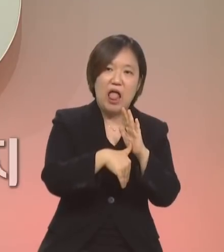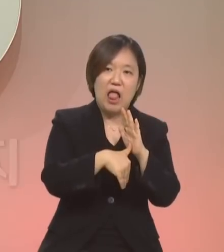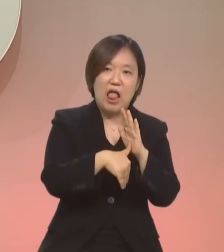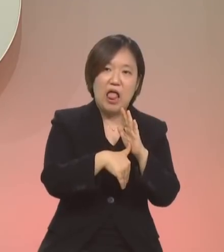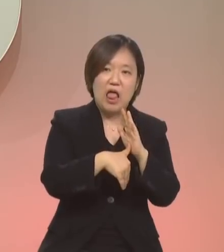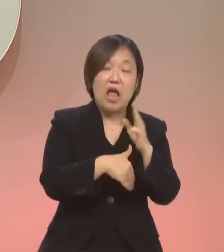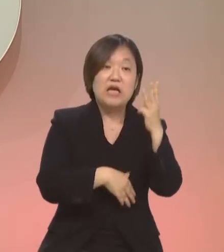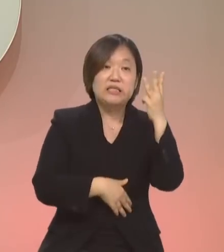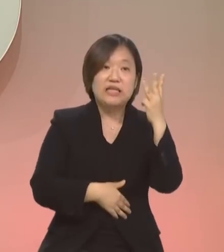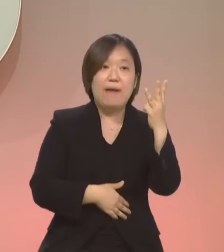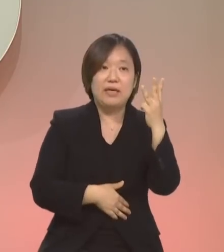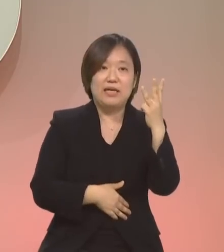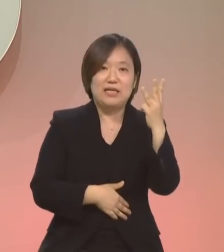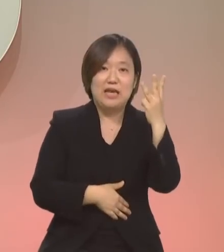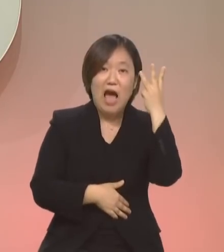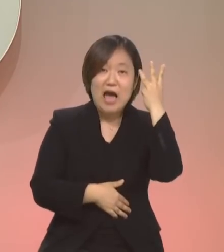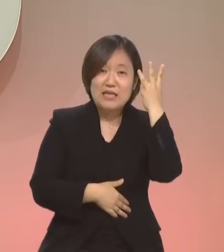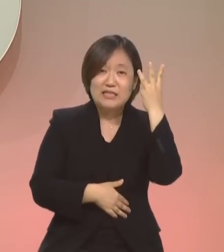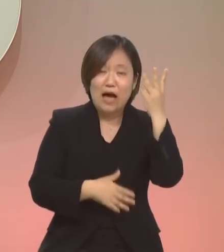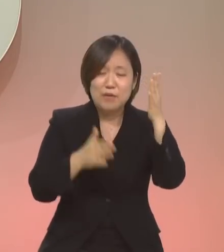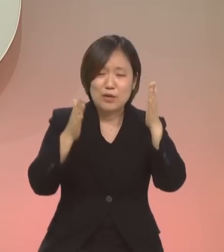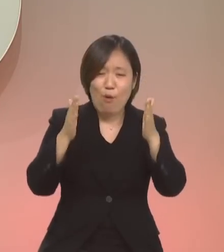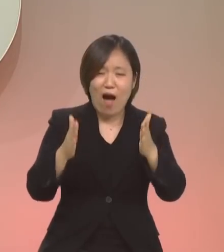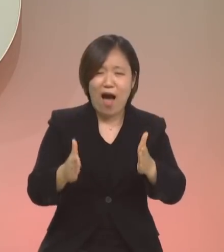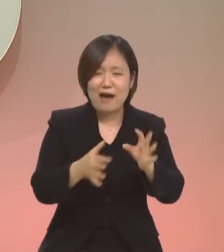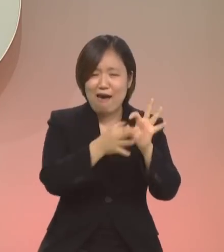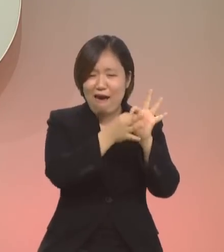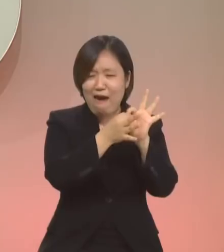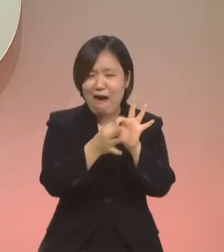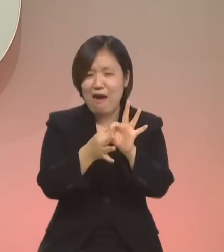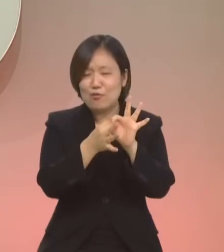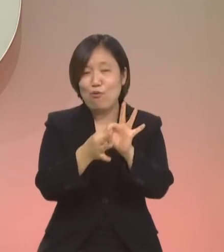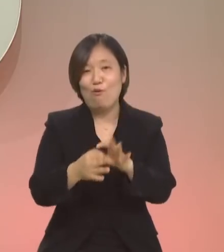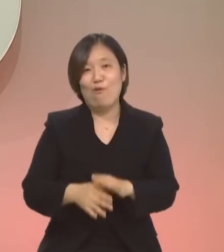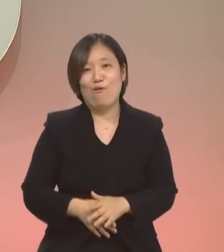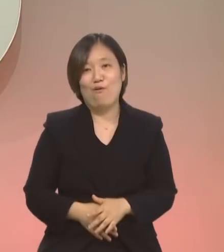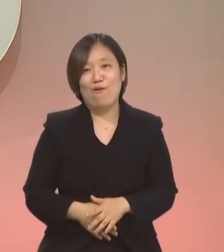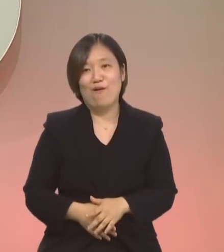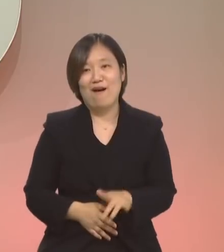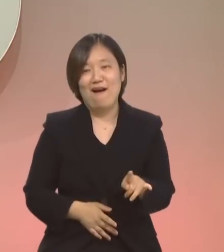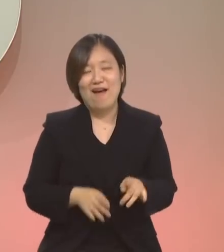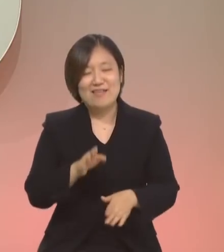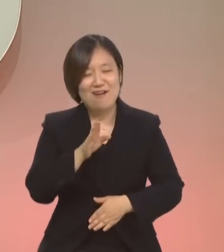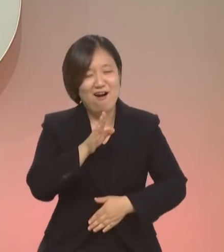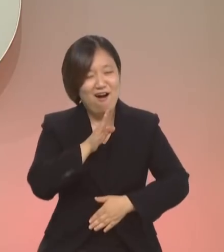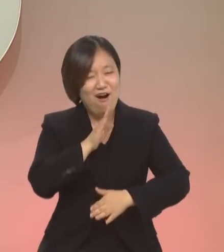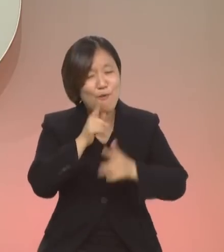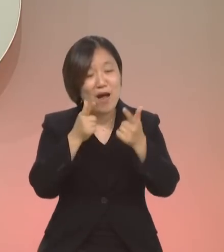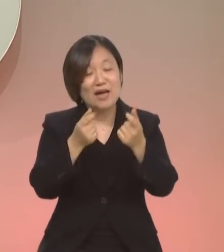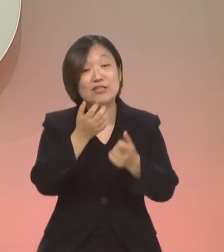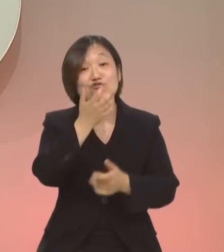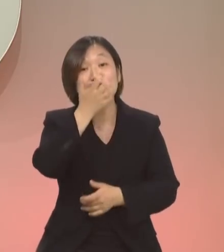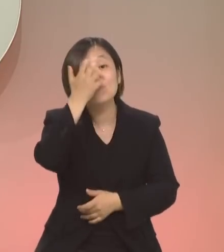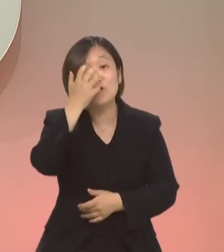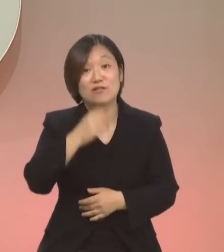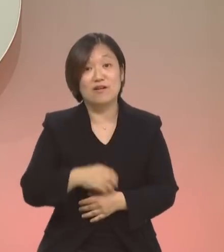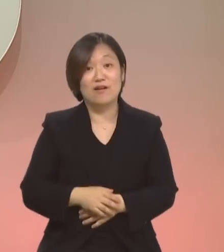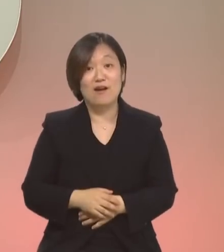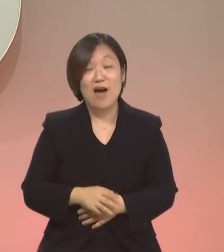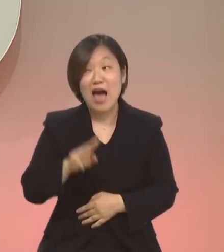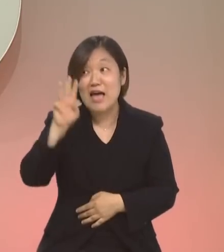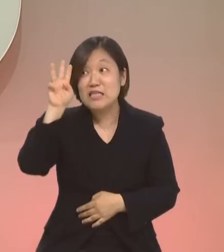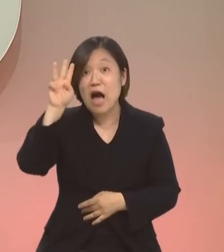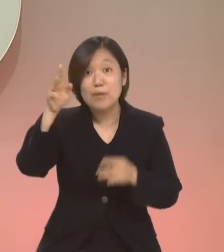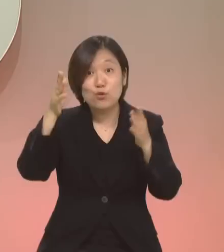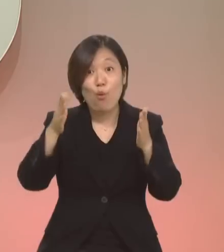3일 연속 3일 동안 연속해서 아주 생생한 꿈을 3일 동안 연속해서